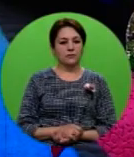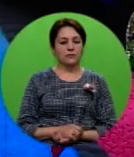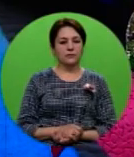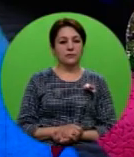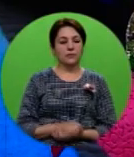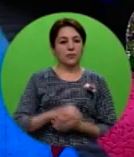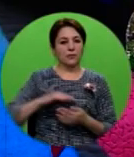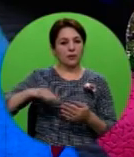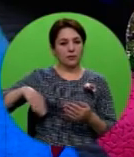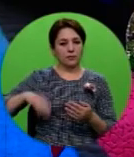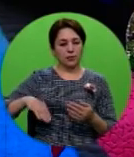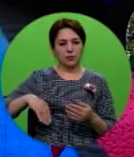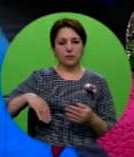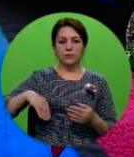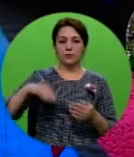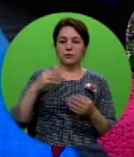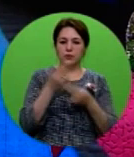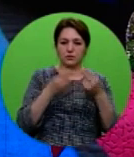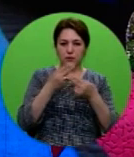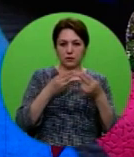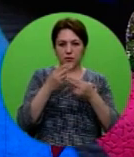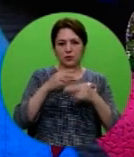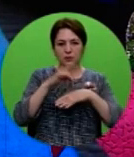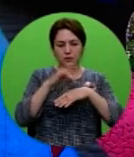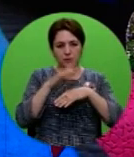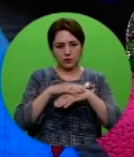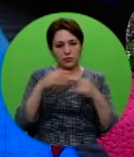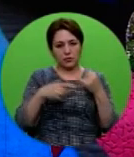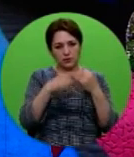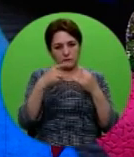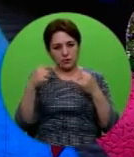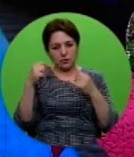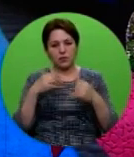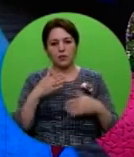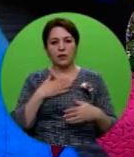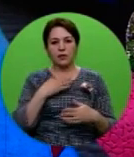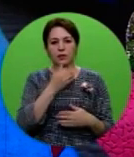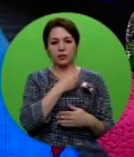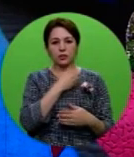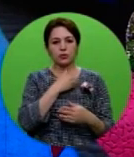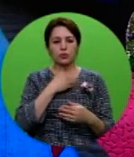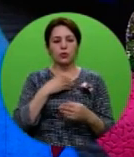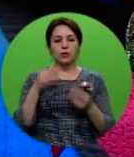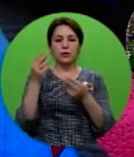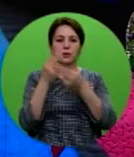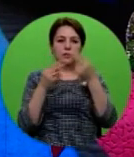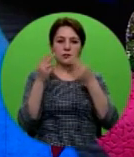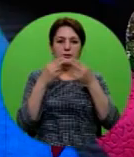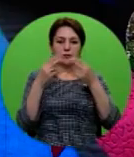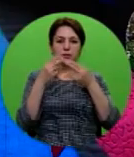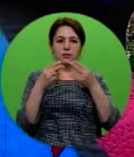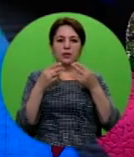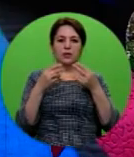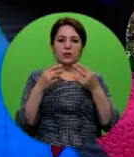Так, далее, после того, как я нарисовала лепестки цветка, я хочу изобразить